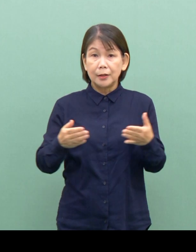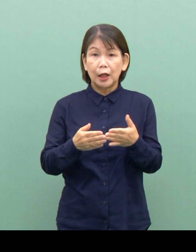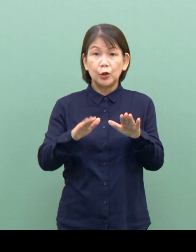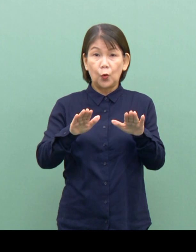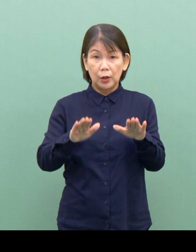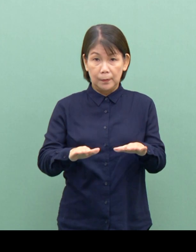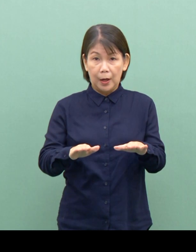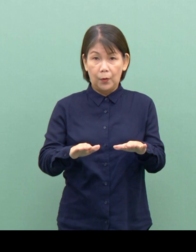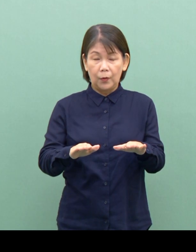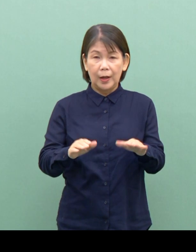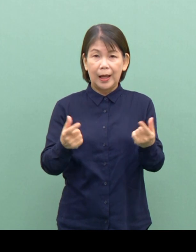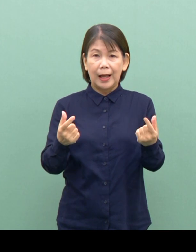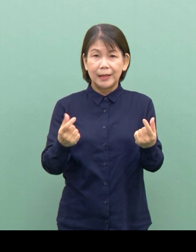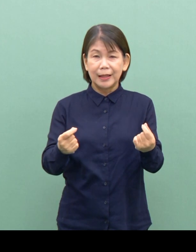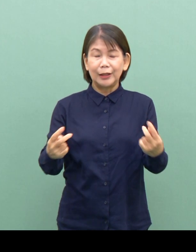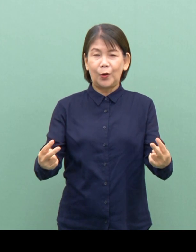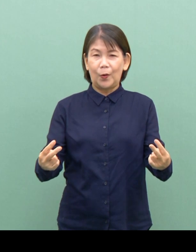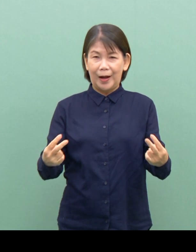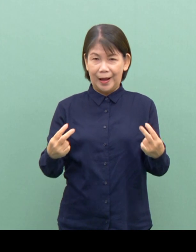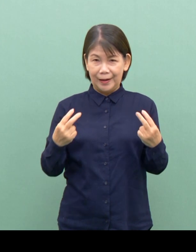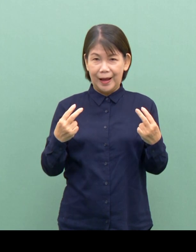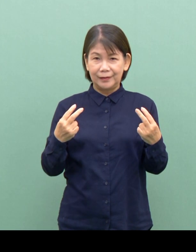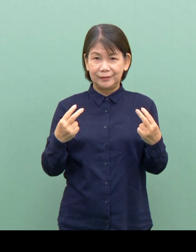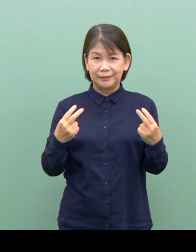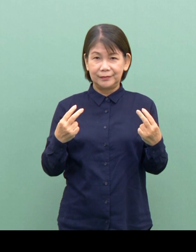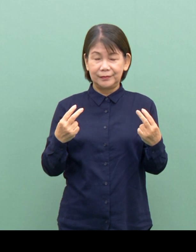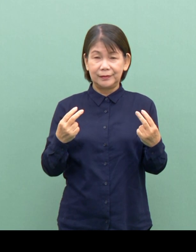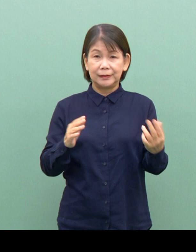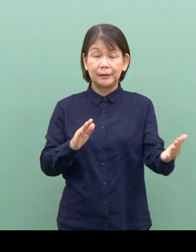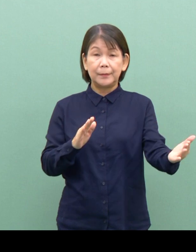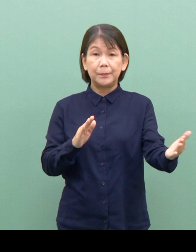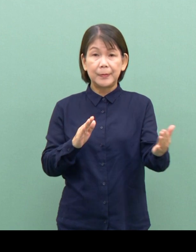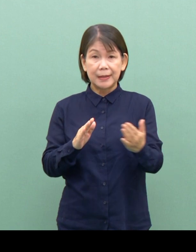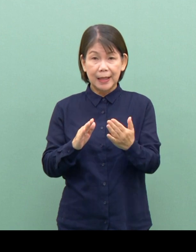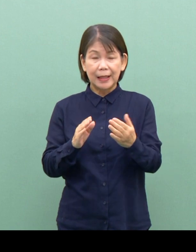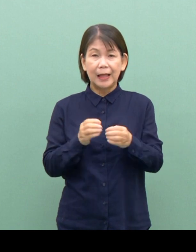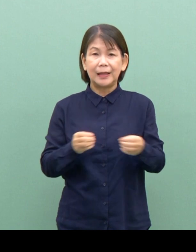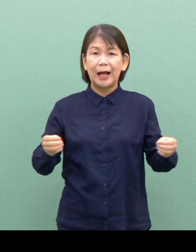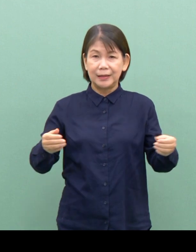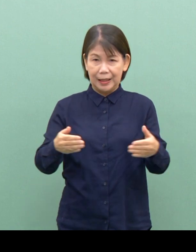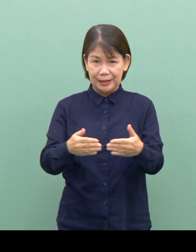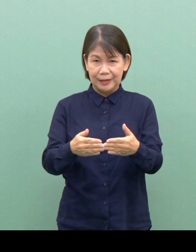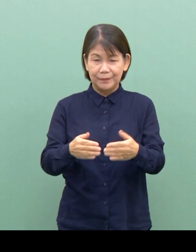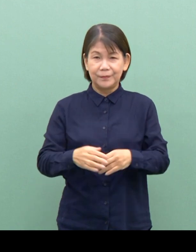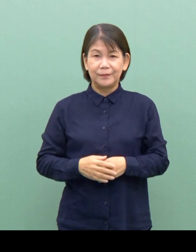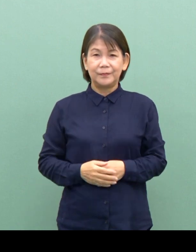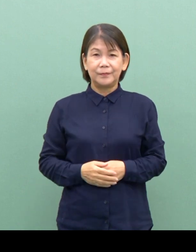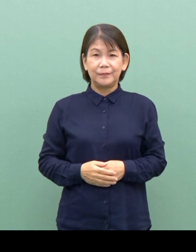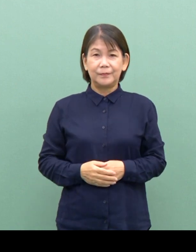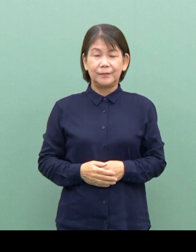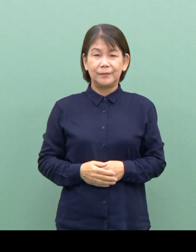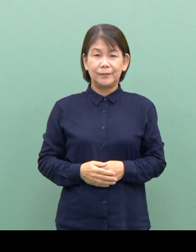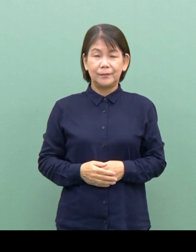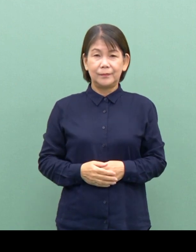長崎の今をしかとご覧あれ。 身近な長崎。